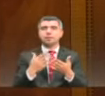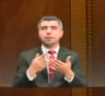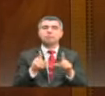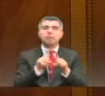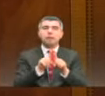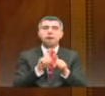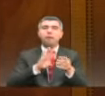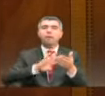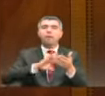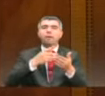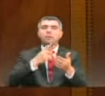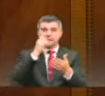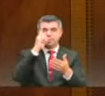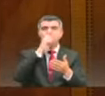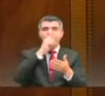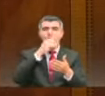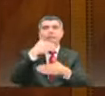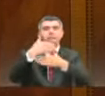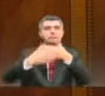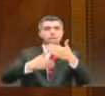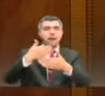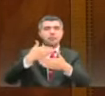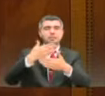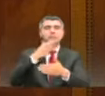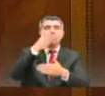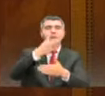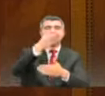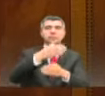طموحا وطنيا، وأن الإكراهات